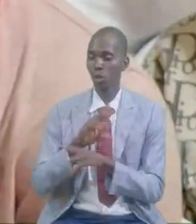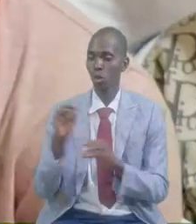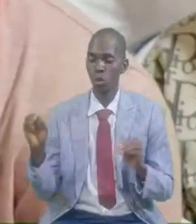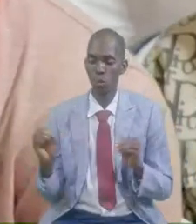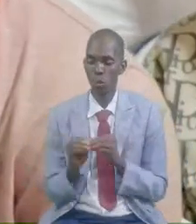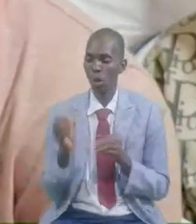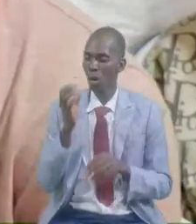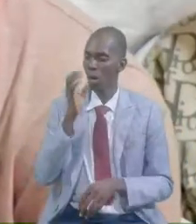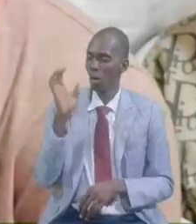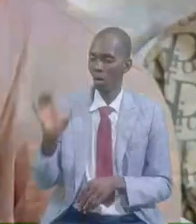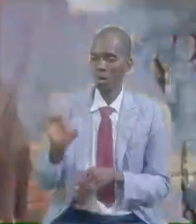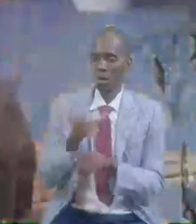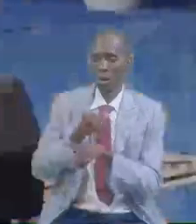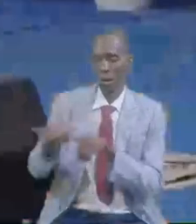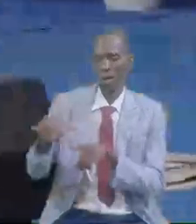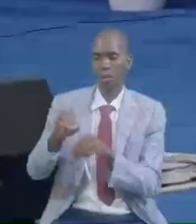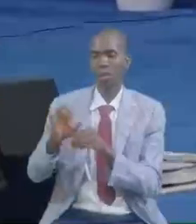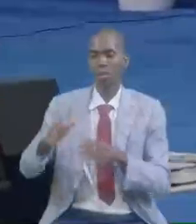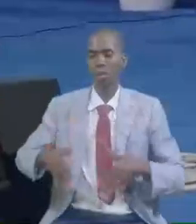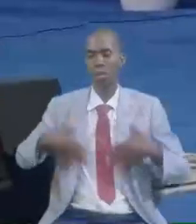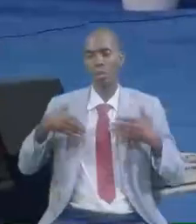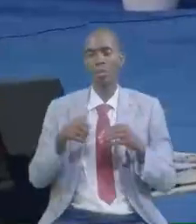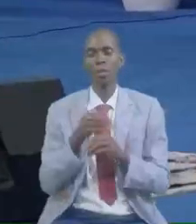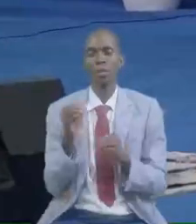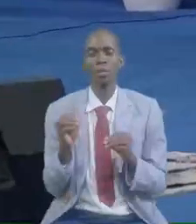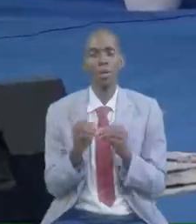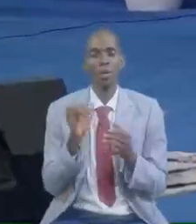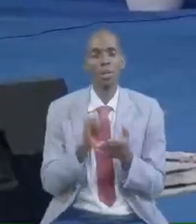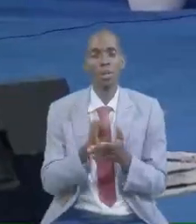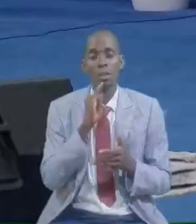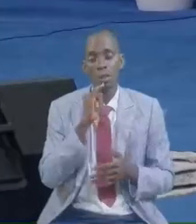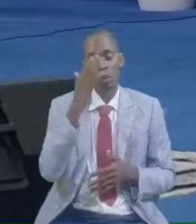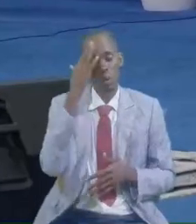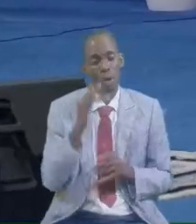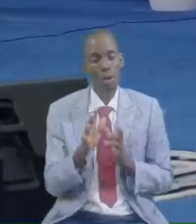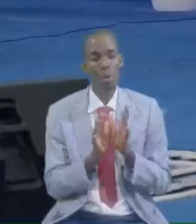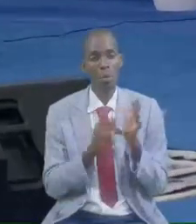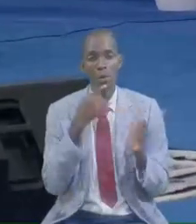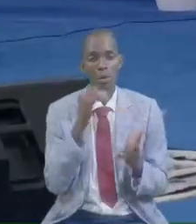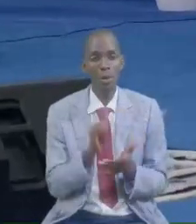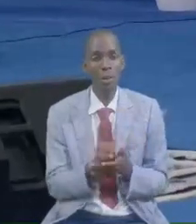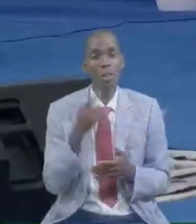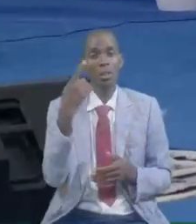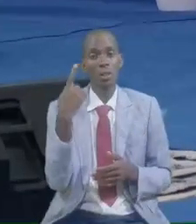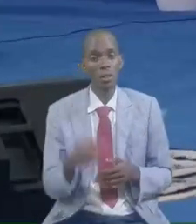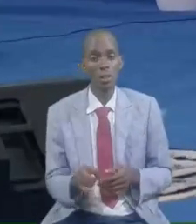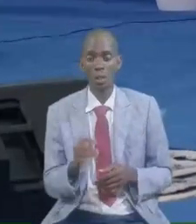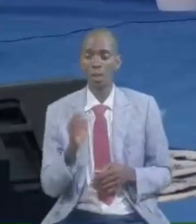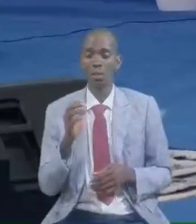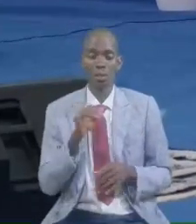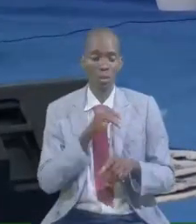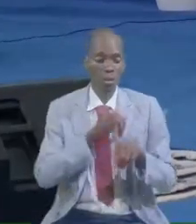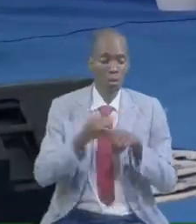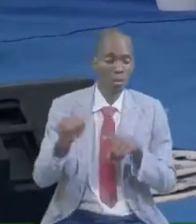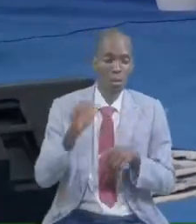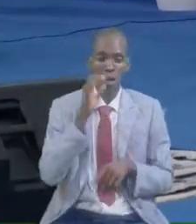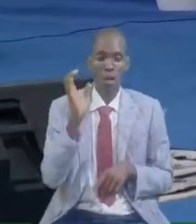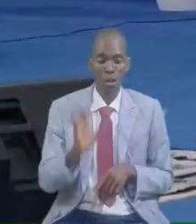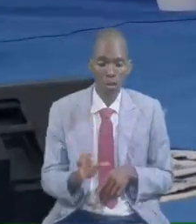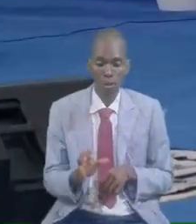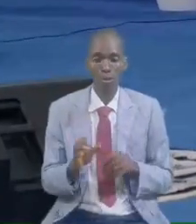racheté, pas de malédiction dans ta vie. C'est pourquoi il dit, la malédiction sans cause n'aura point